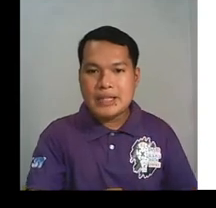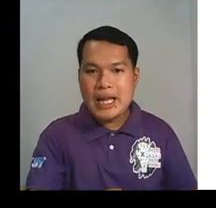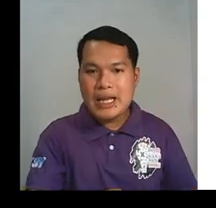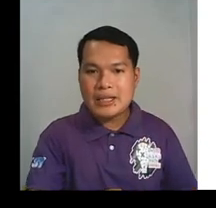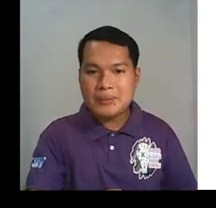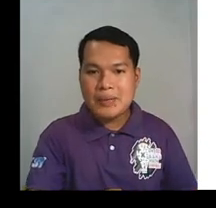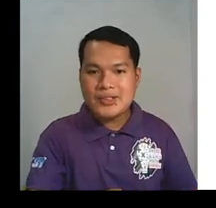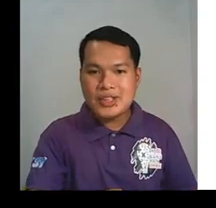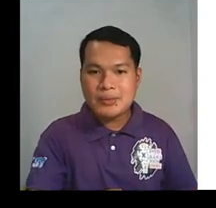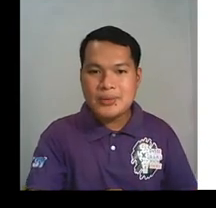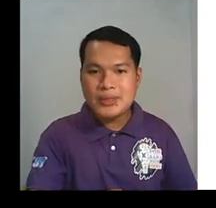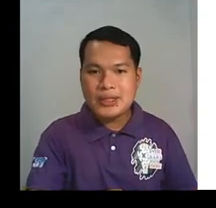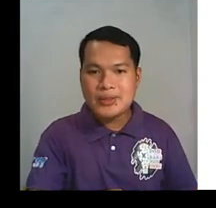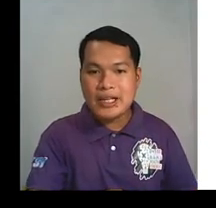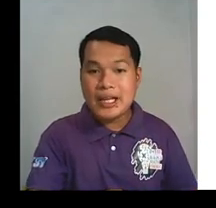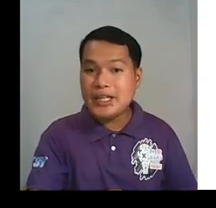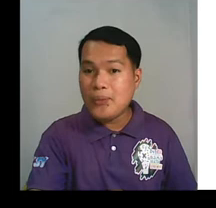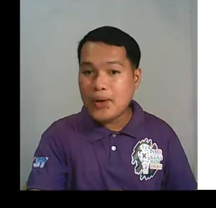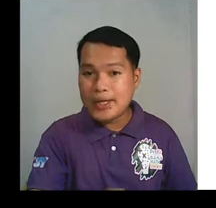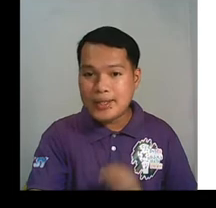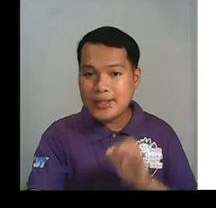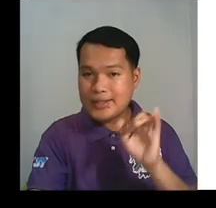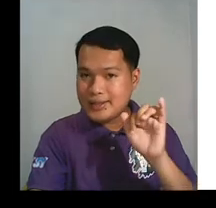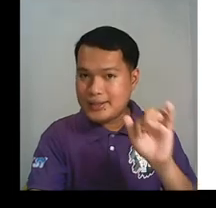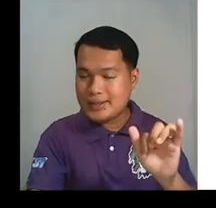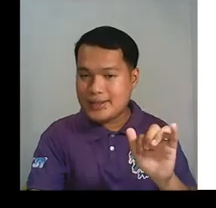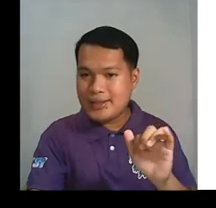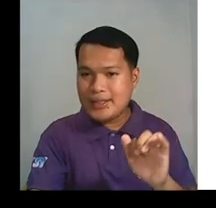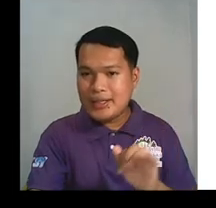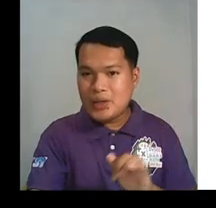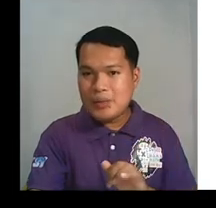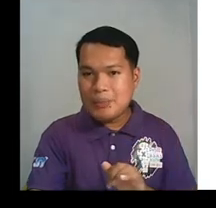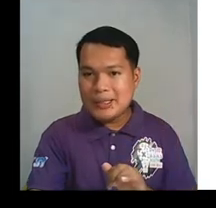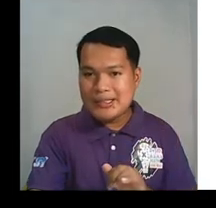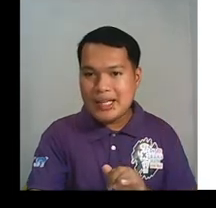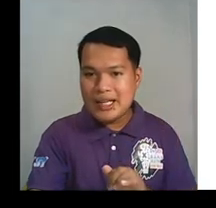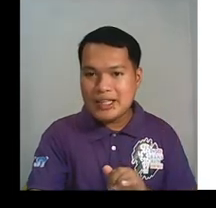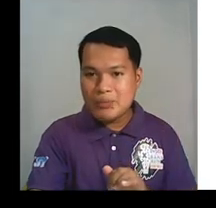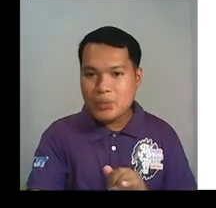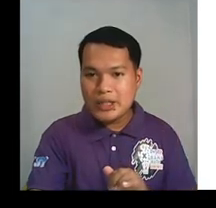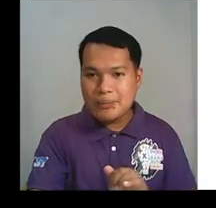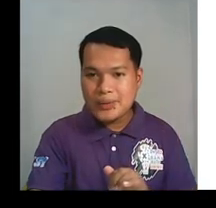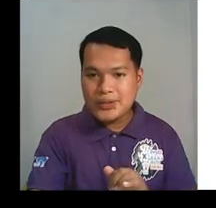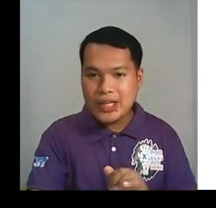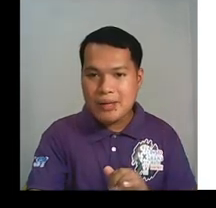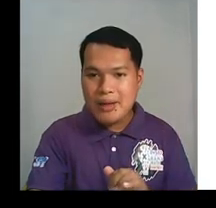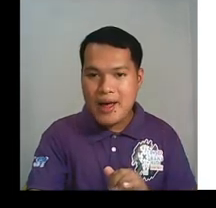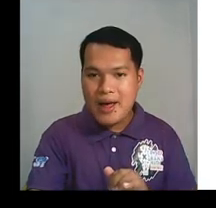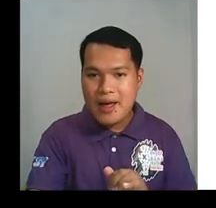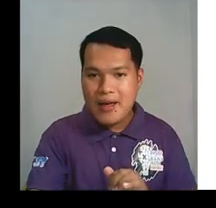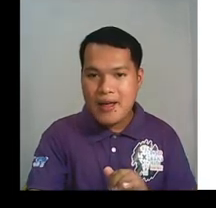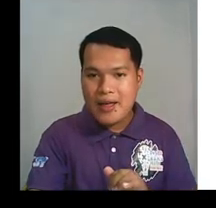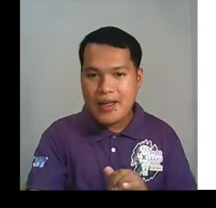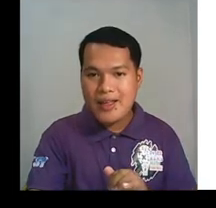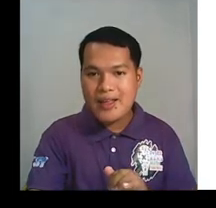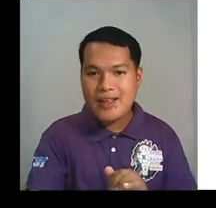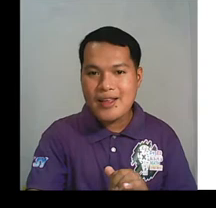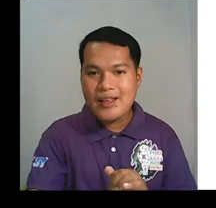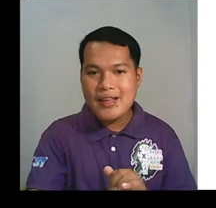Samantalang yung positive 2 rito na naiwan, lumipat si negative 24 sa kabila,